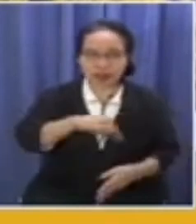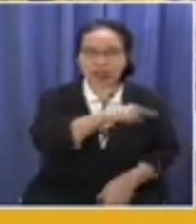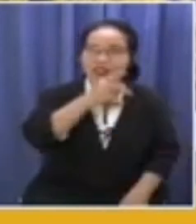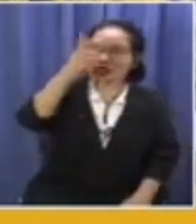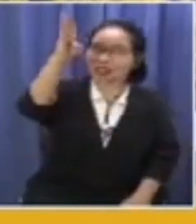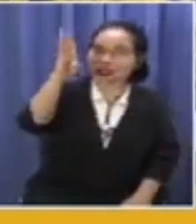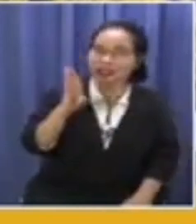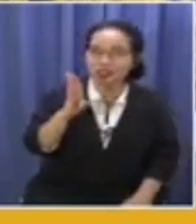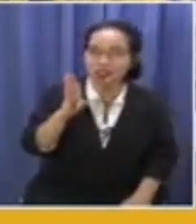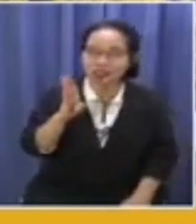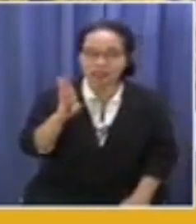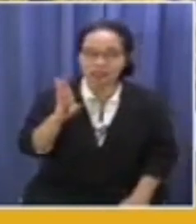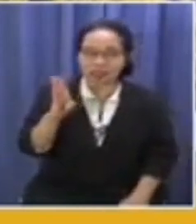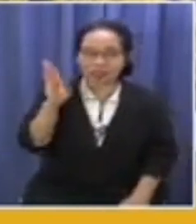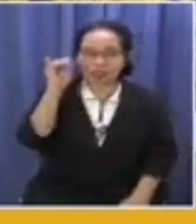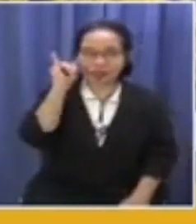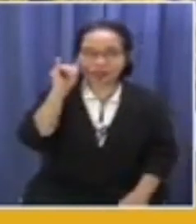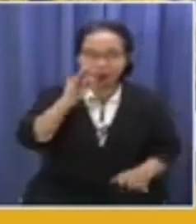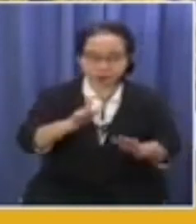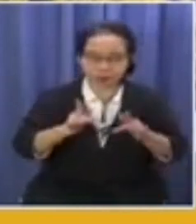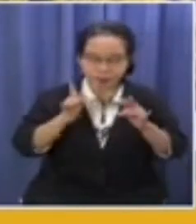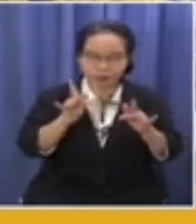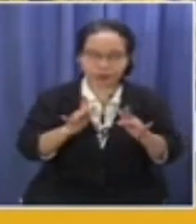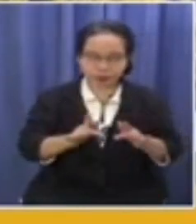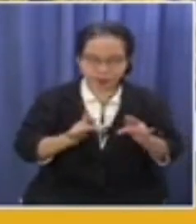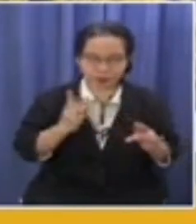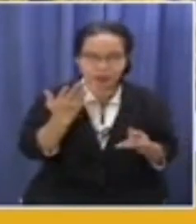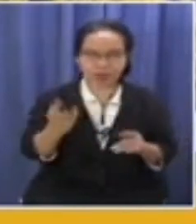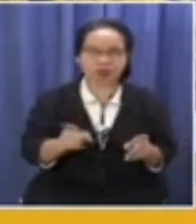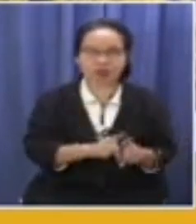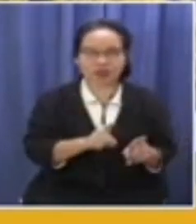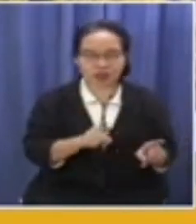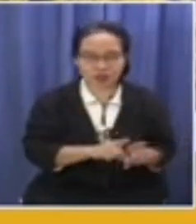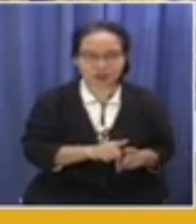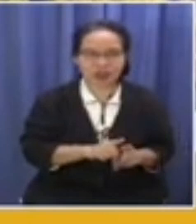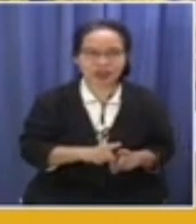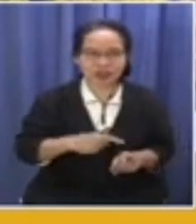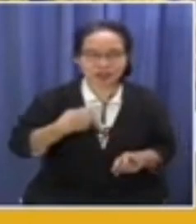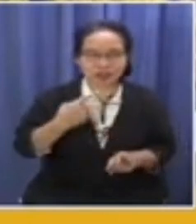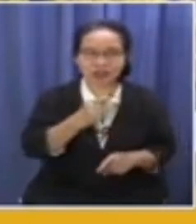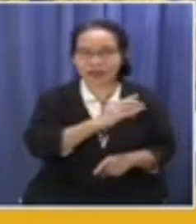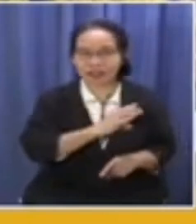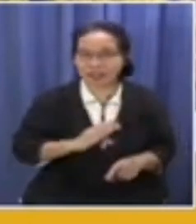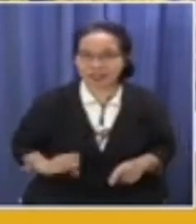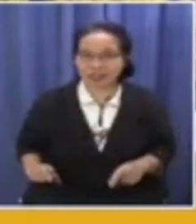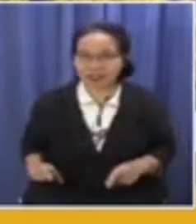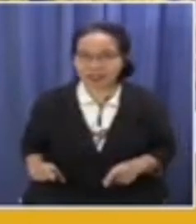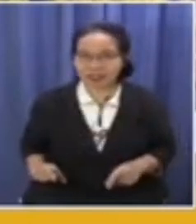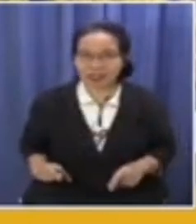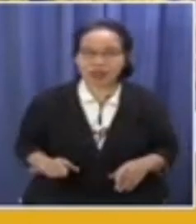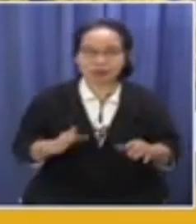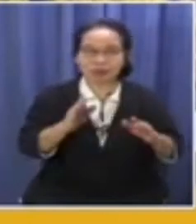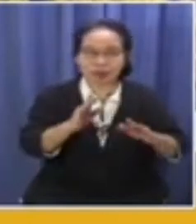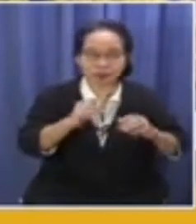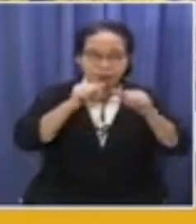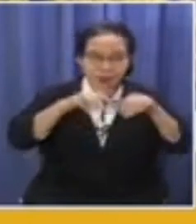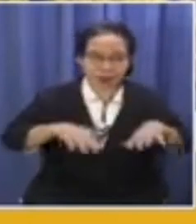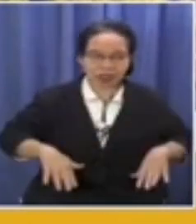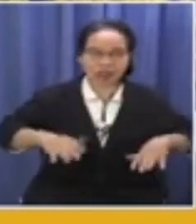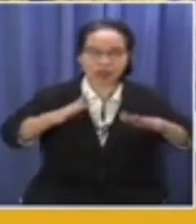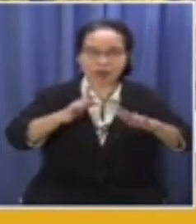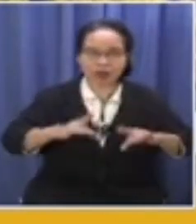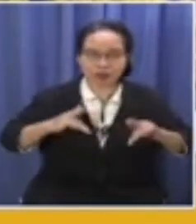ng Diyos pag Naaawa ka kaaawaan ka ng Diyos ' ba sabi ni Kristo yun mapalad ang